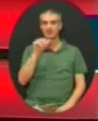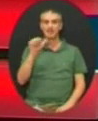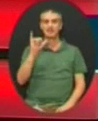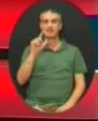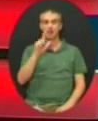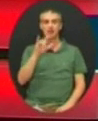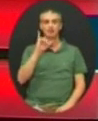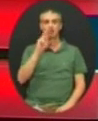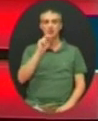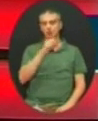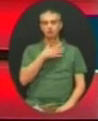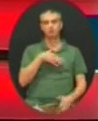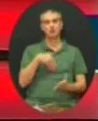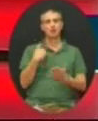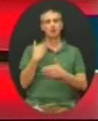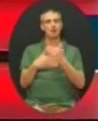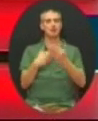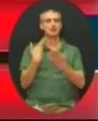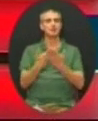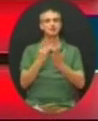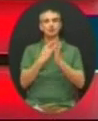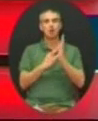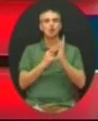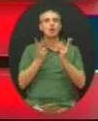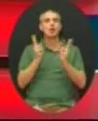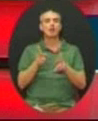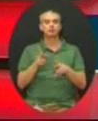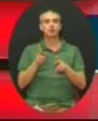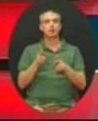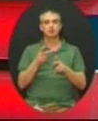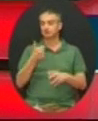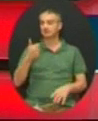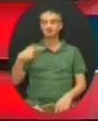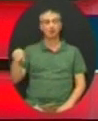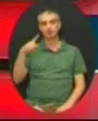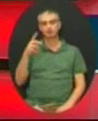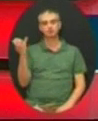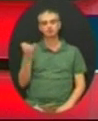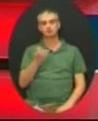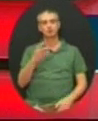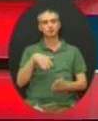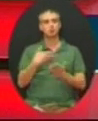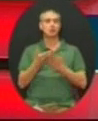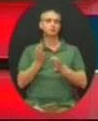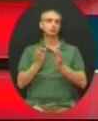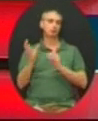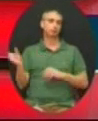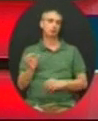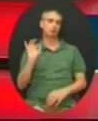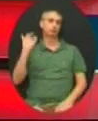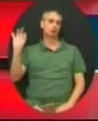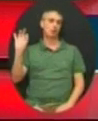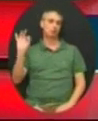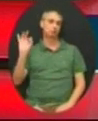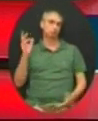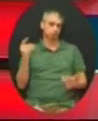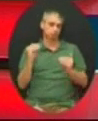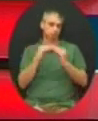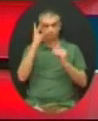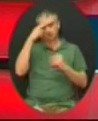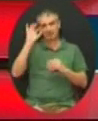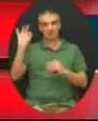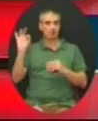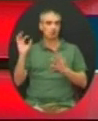אומר, היא רוצה לקדם הצעת חוק שתאפשר לשרים למנות את היועצים המשפטים, על מנת שלפי אותו